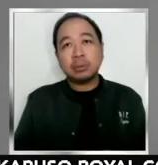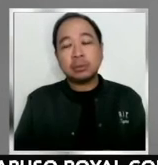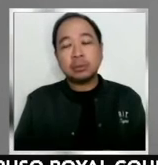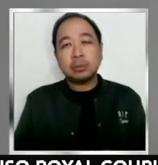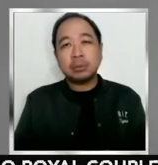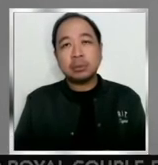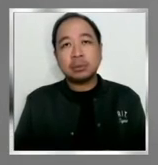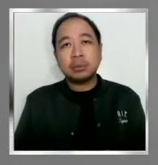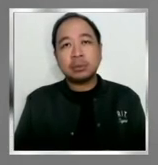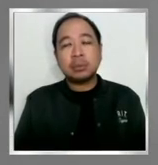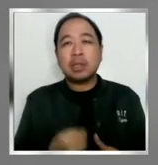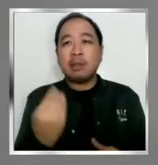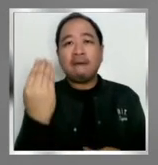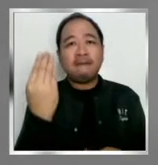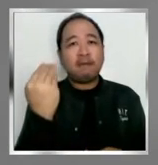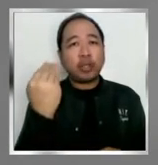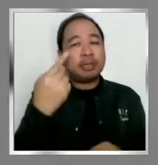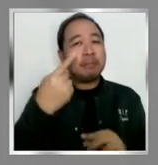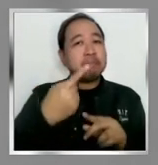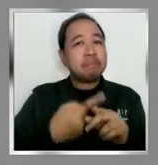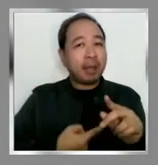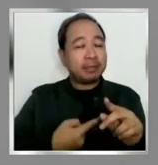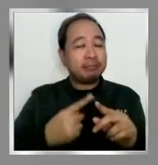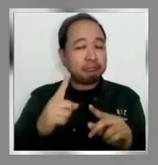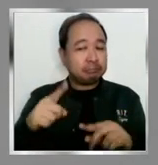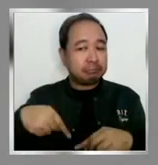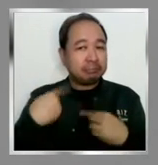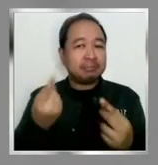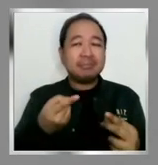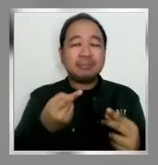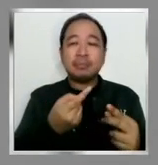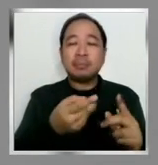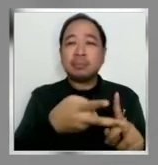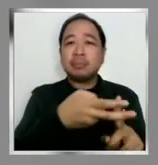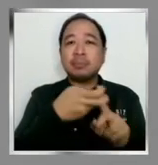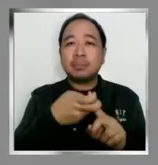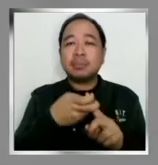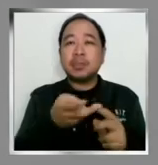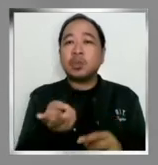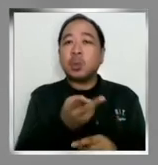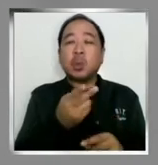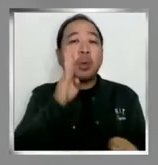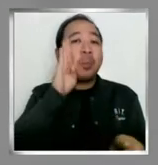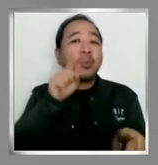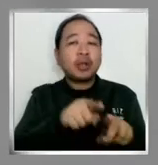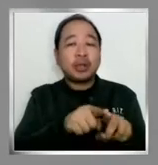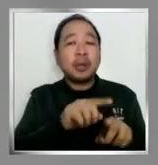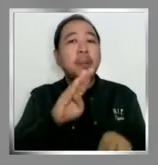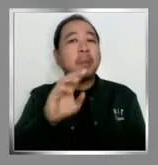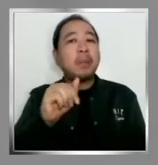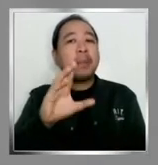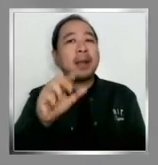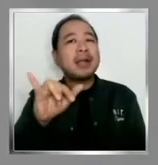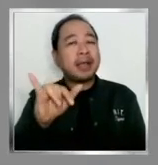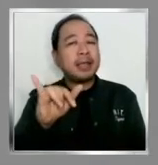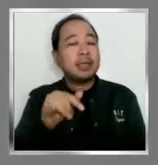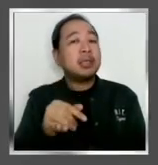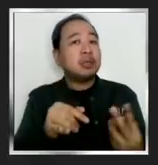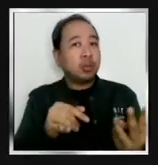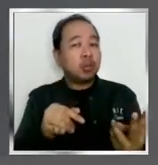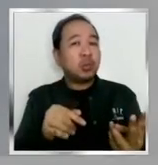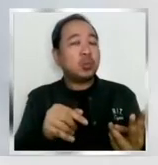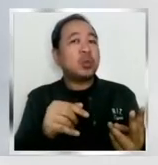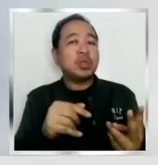14 na buwan ang nawawala ang magkapatid na James at Marlon Bakay. Sila ang dalawa sa mga nawawalang sabungero nung kainitan ng